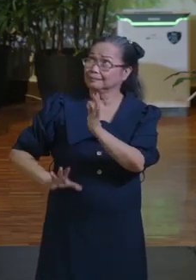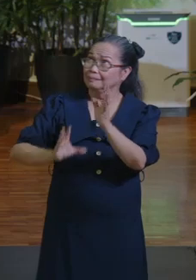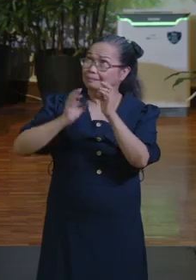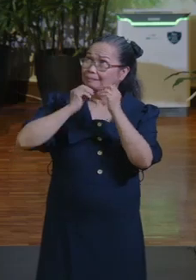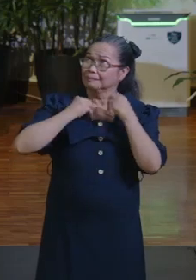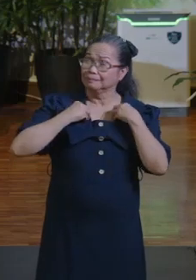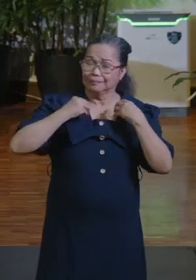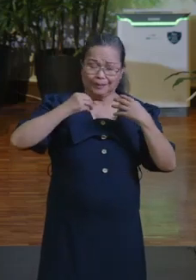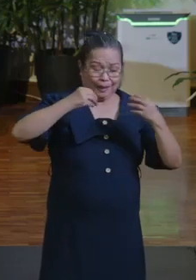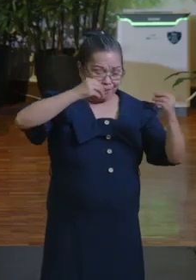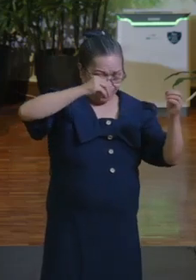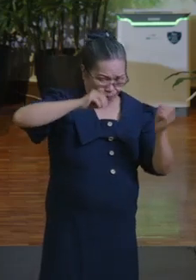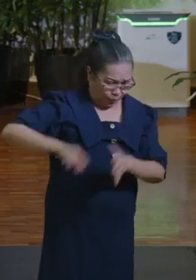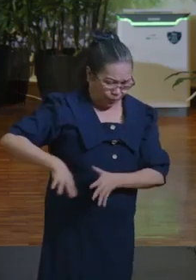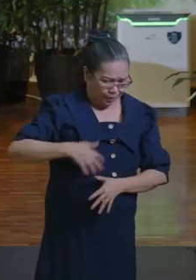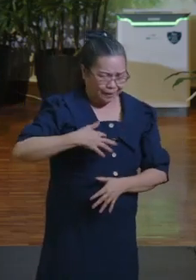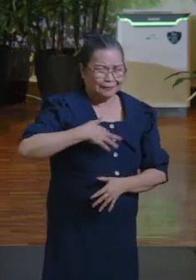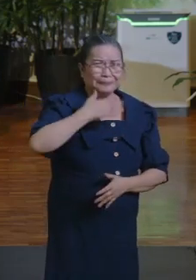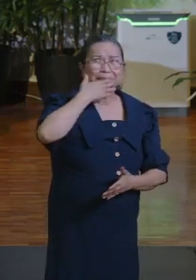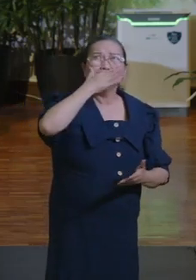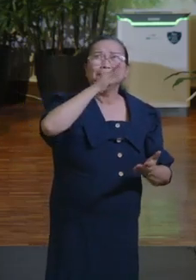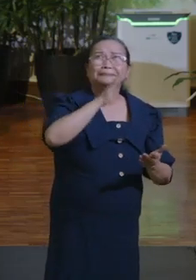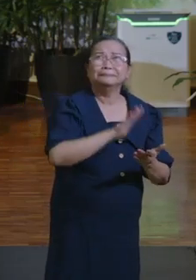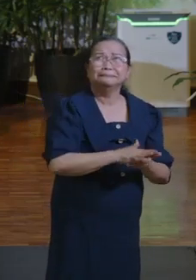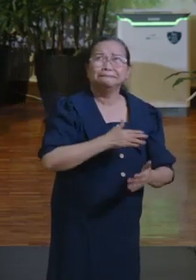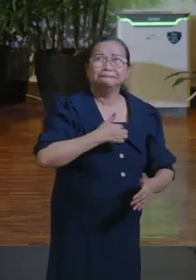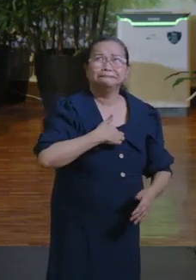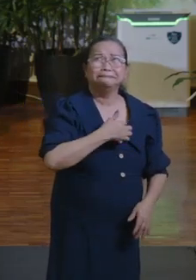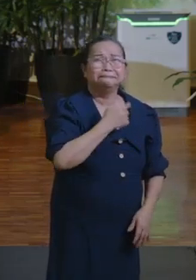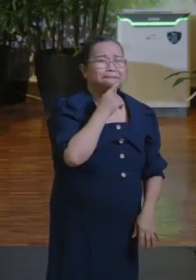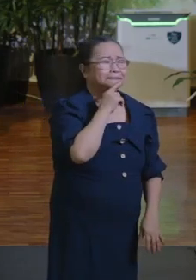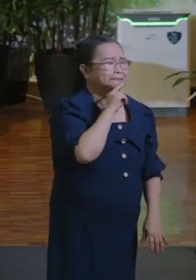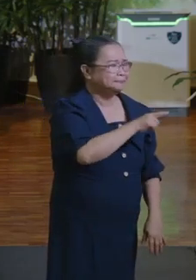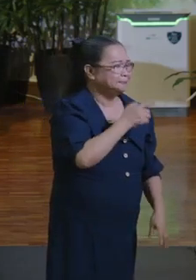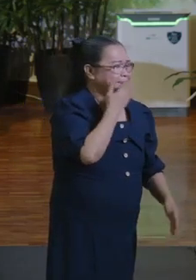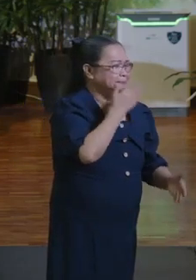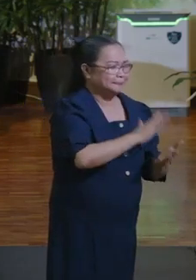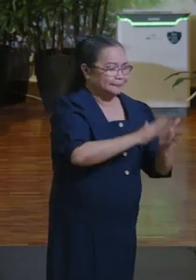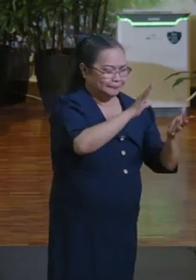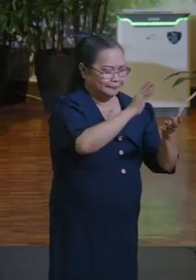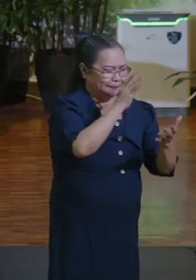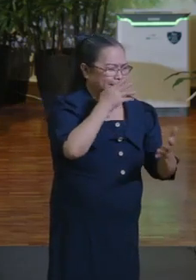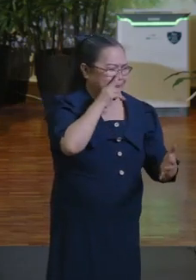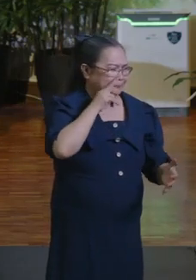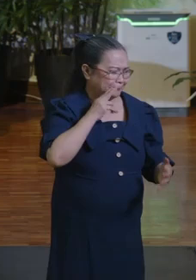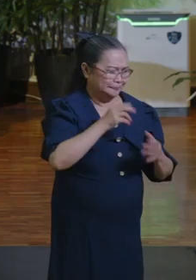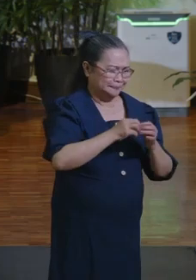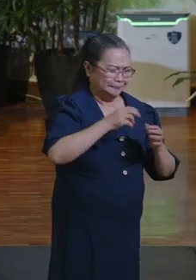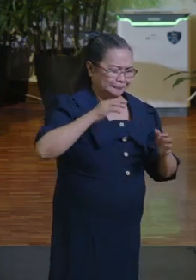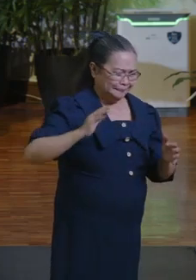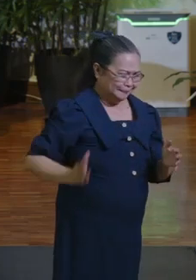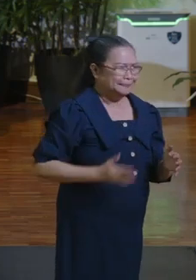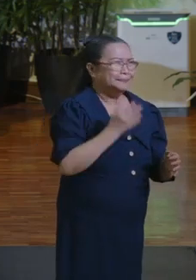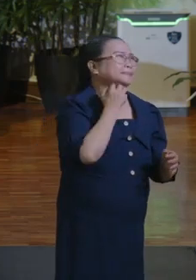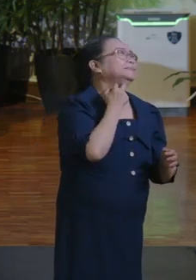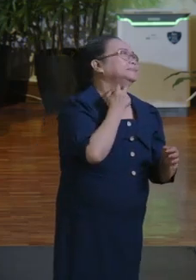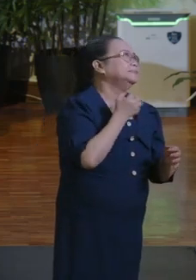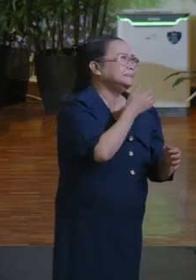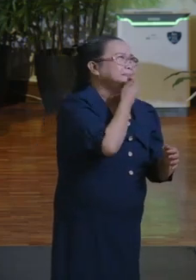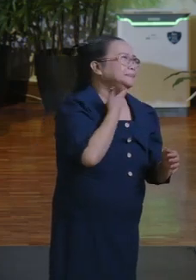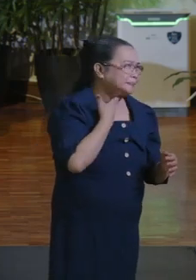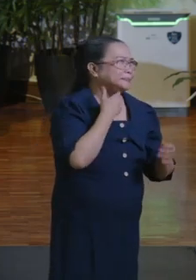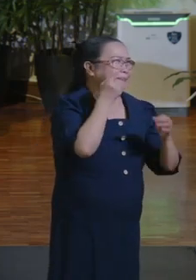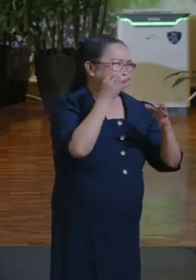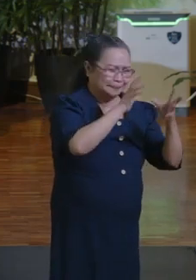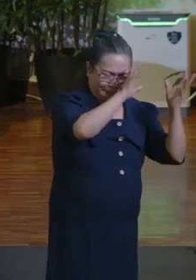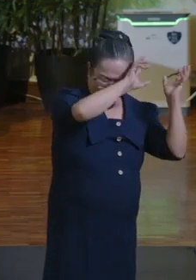off your old self, which belongs to your former manner of life and is corrupt through deceitful desires, and